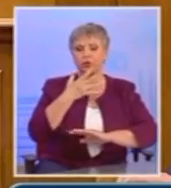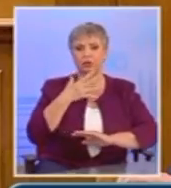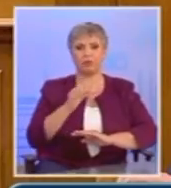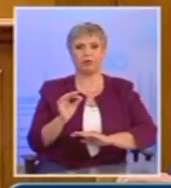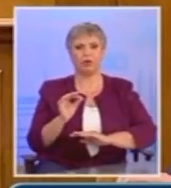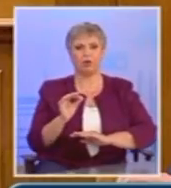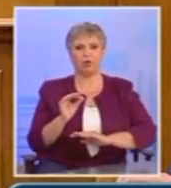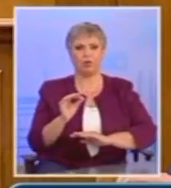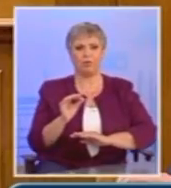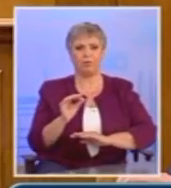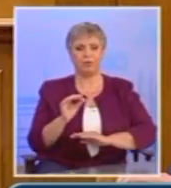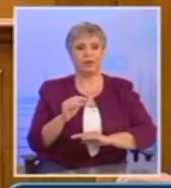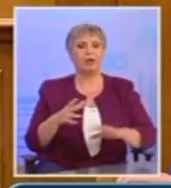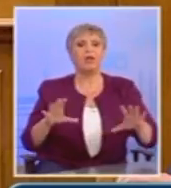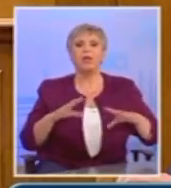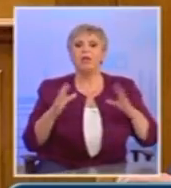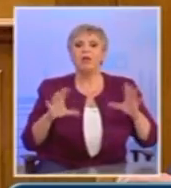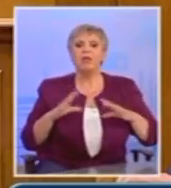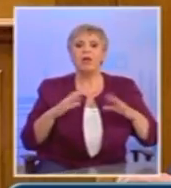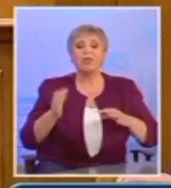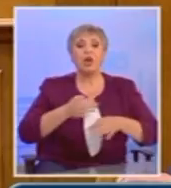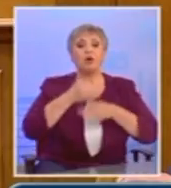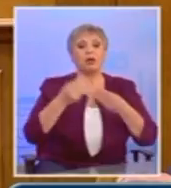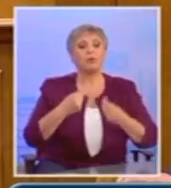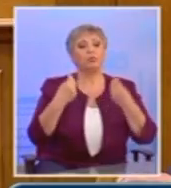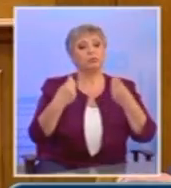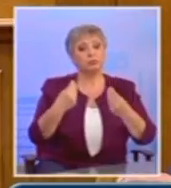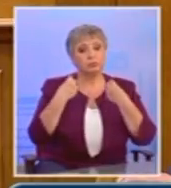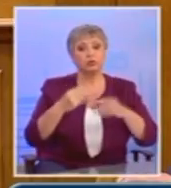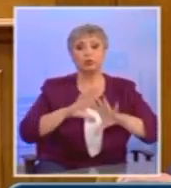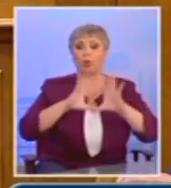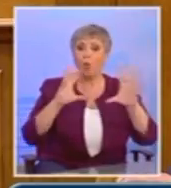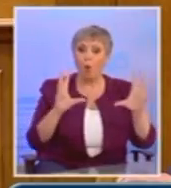δεν είναι να ωραιοποιήσω την πραγματικότητα.